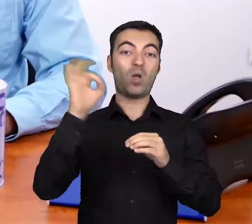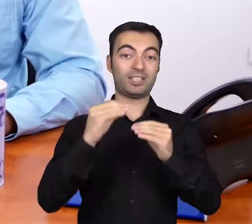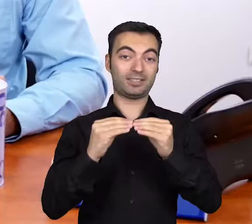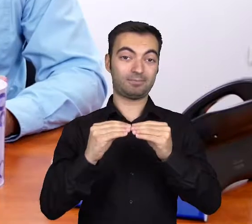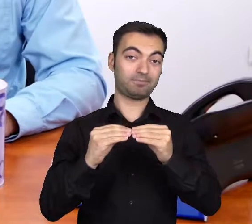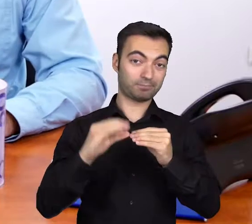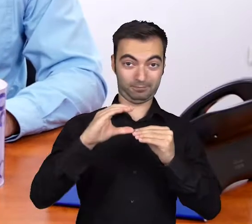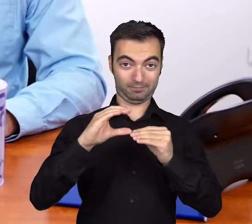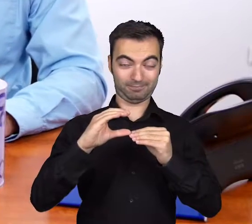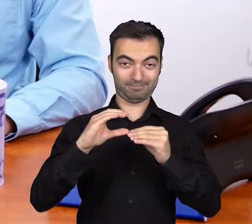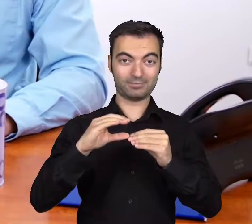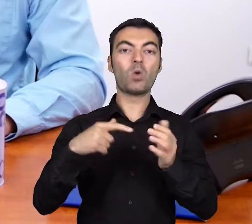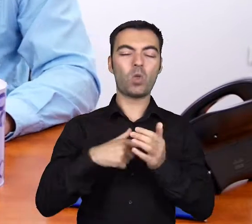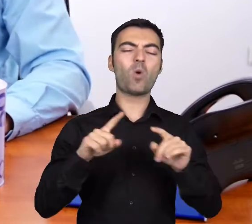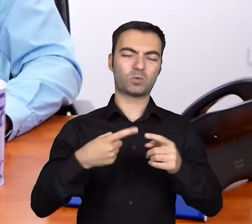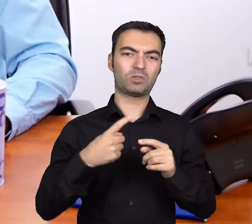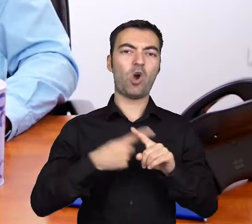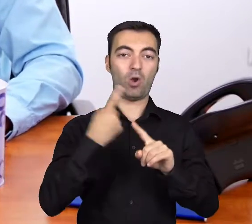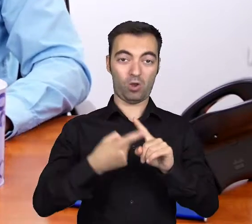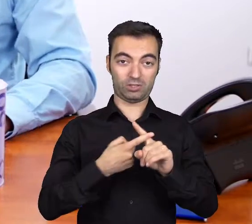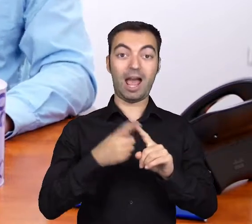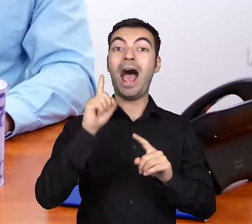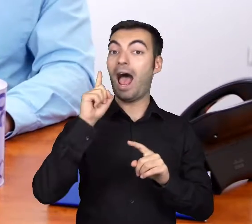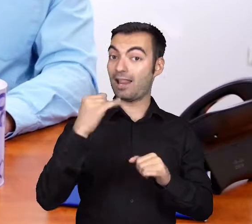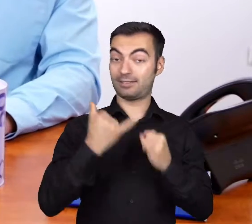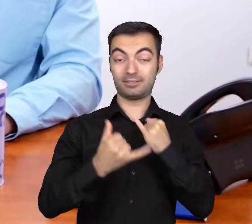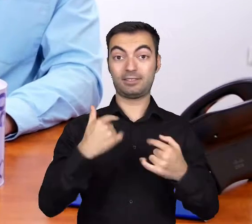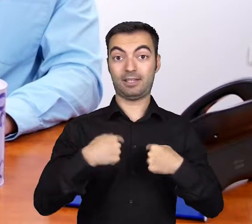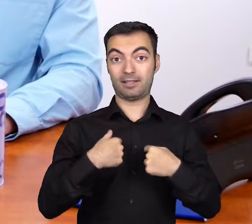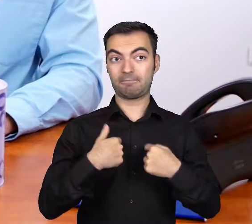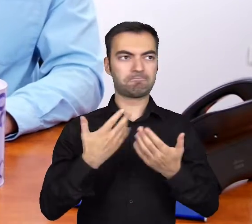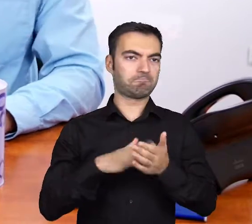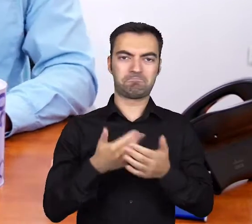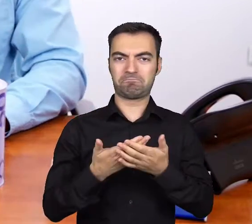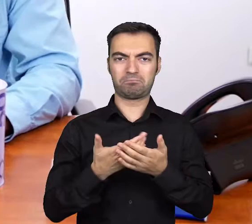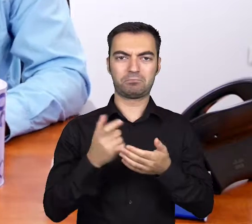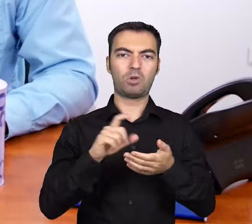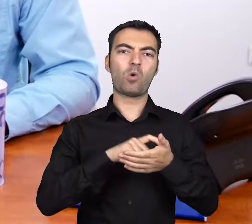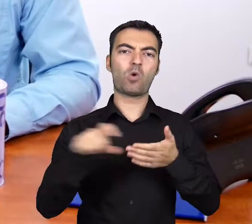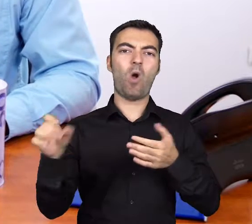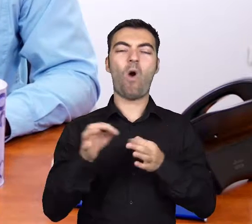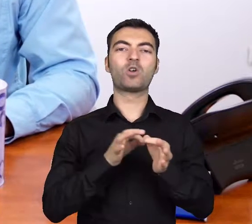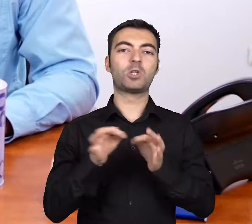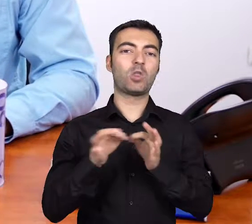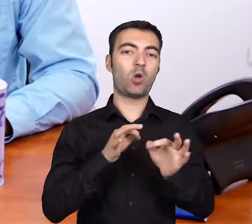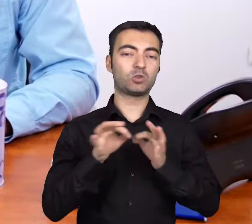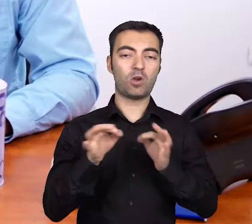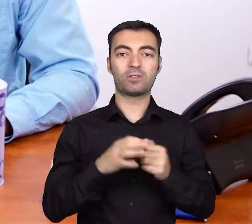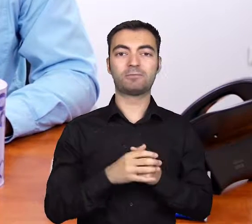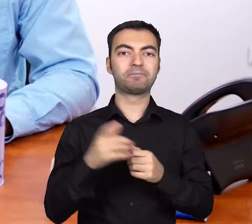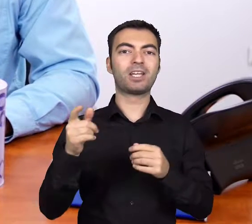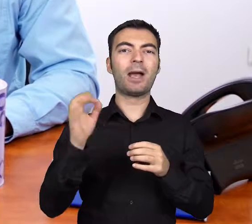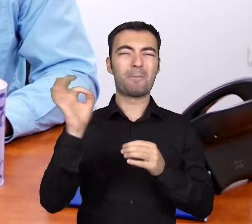dopisuje odsetki. Tak wygląda roczna kapitalizacja. Ale gdybym miał na przykład konto oszczędnościowe, gdzie